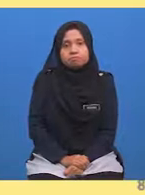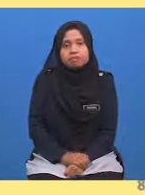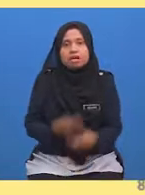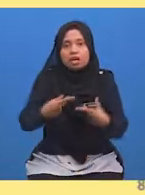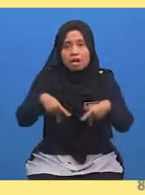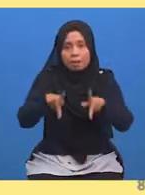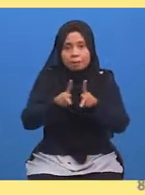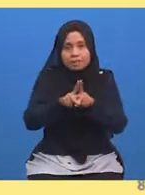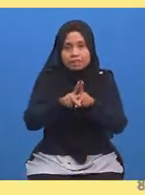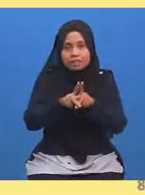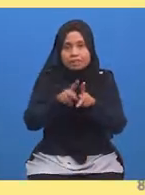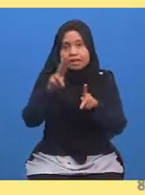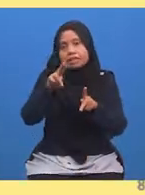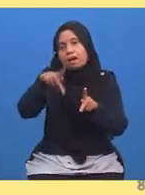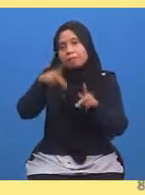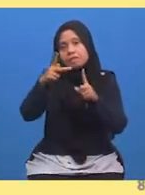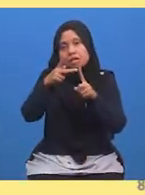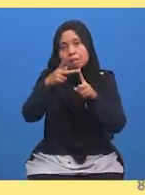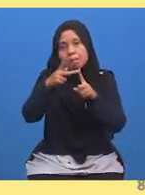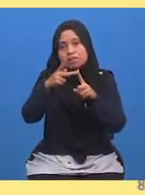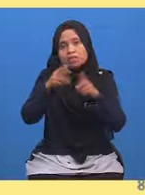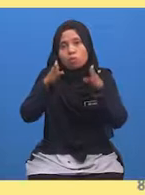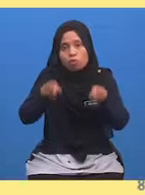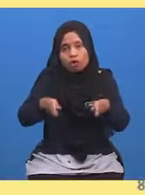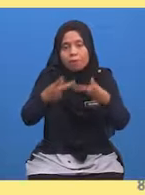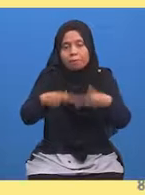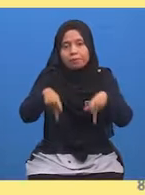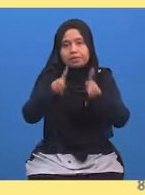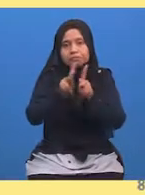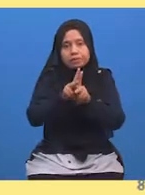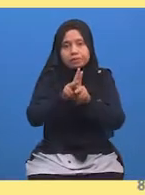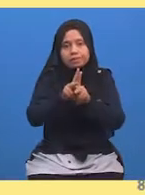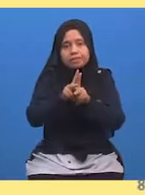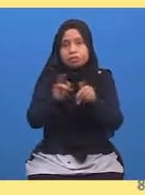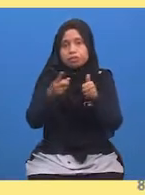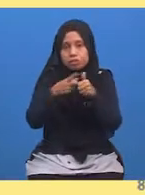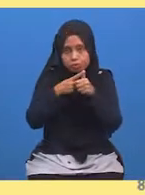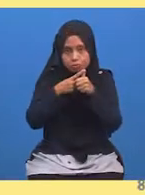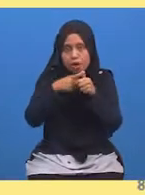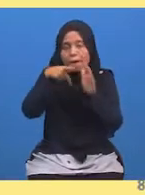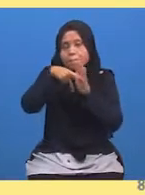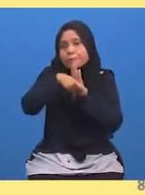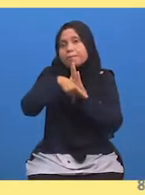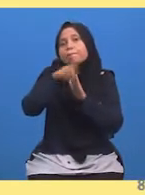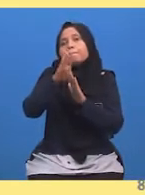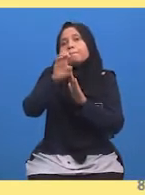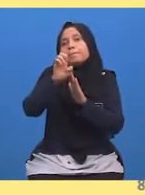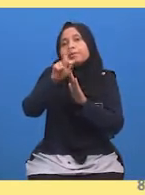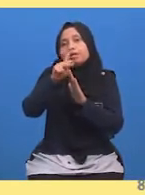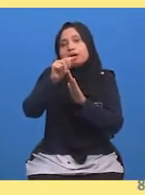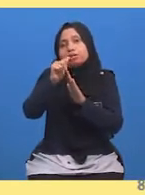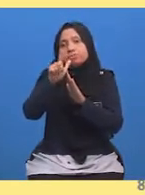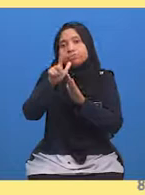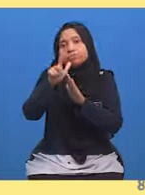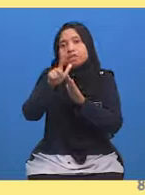Kepentingan rancangan perniagaan kepada pihak berkepentingan iaitu pembekal.